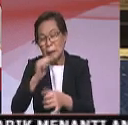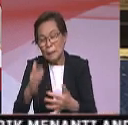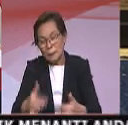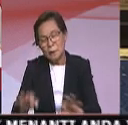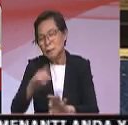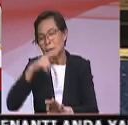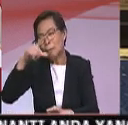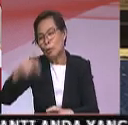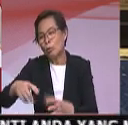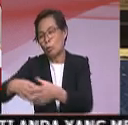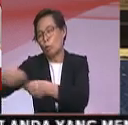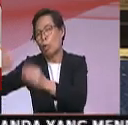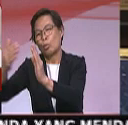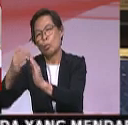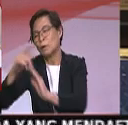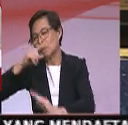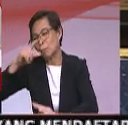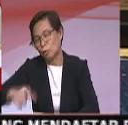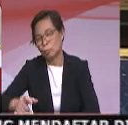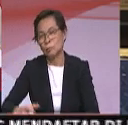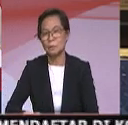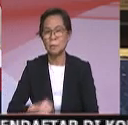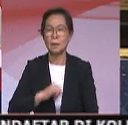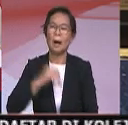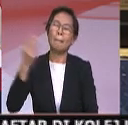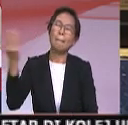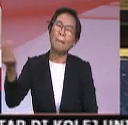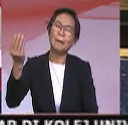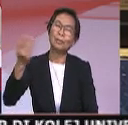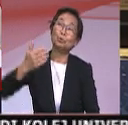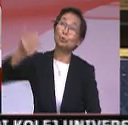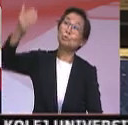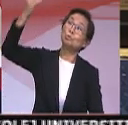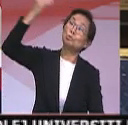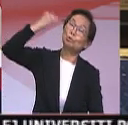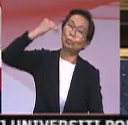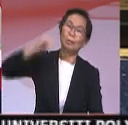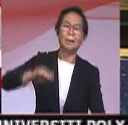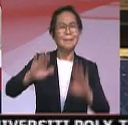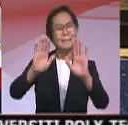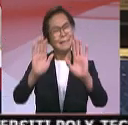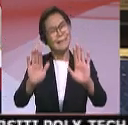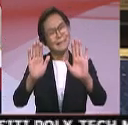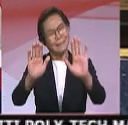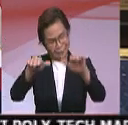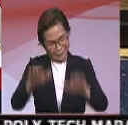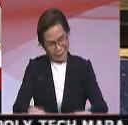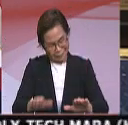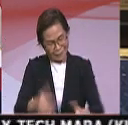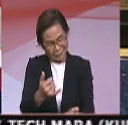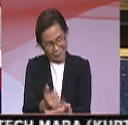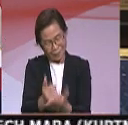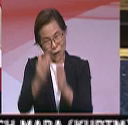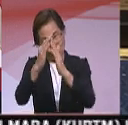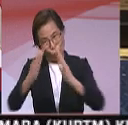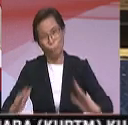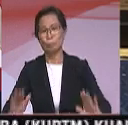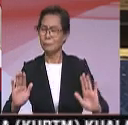perlulah keluar rumah. Macam mana yang saya biasa sebutkan dulu, just stay at home.